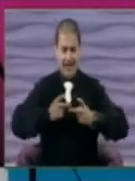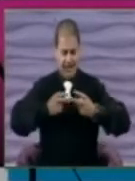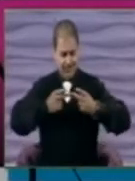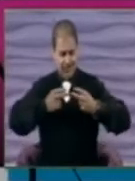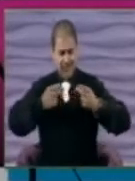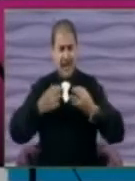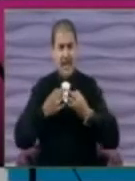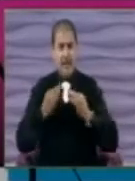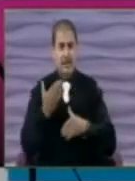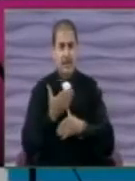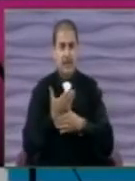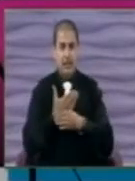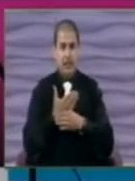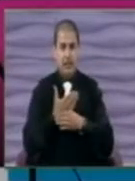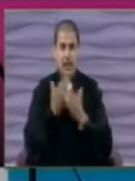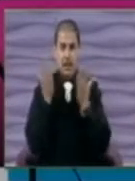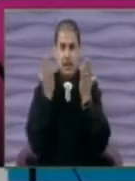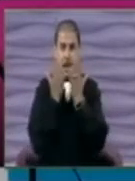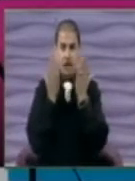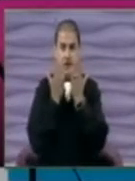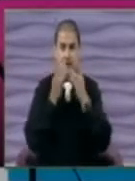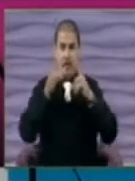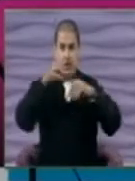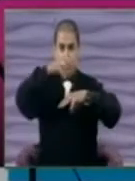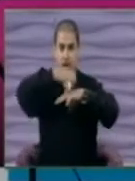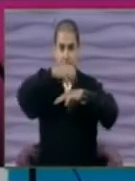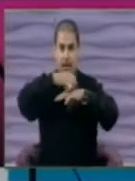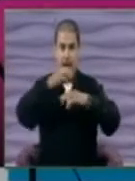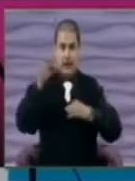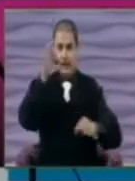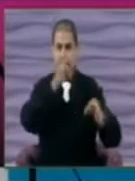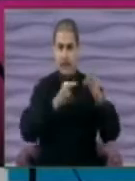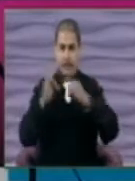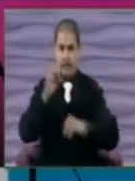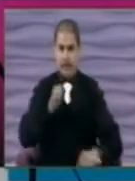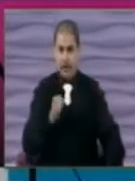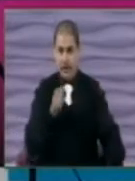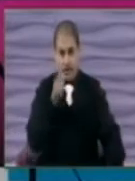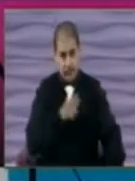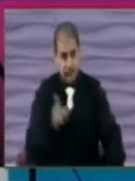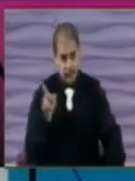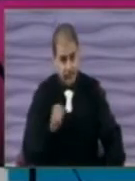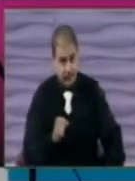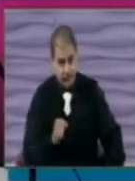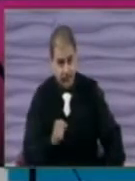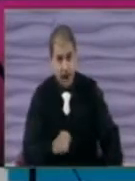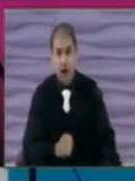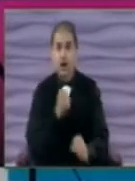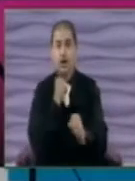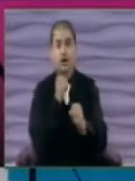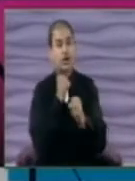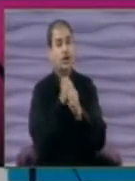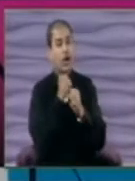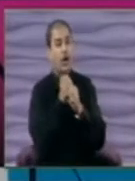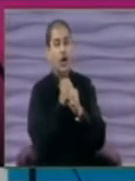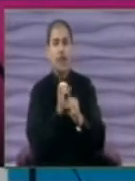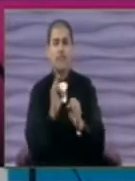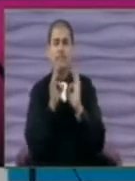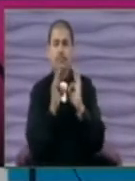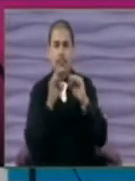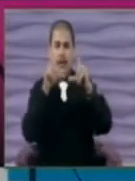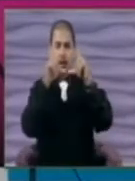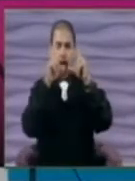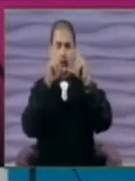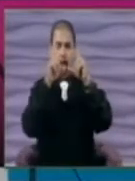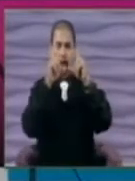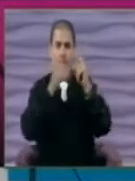عن طبيعه دراستك. انت بتدرس لجرافيك ديزاين. جرافيك ديزاين، بس بالنسبه انا بشتغل مصور فوتوغرافي. مصور فوتوغرافي. مصور فوتوغرافي. اخذت